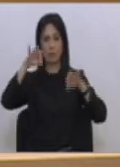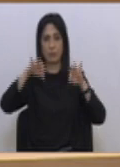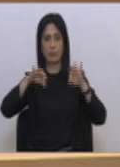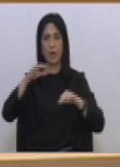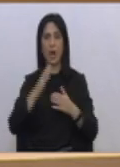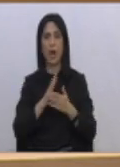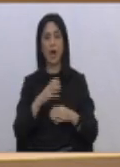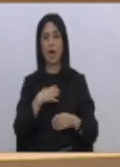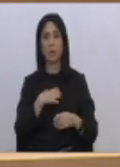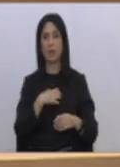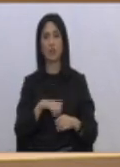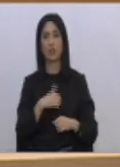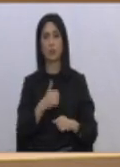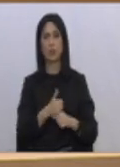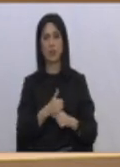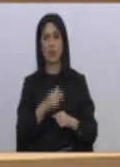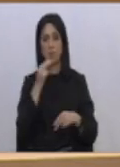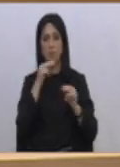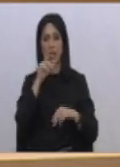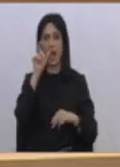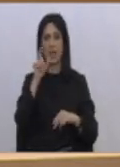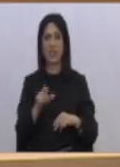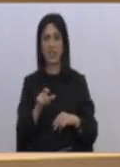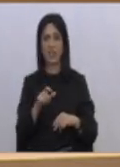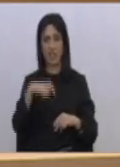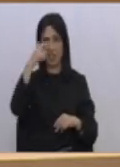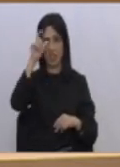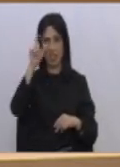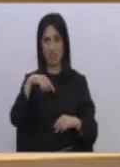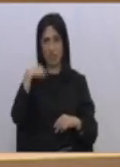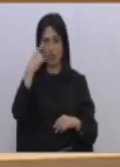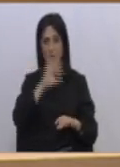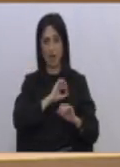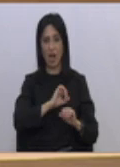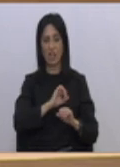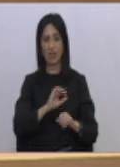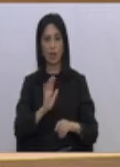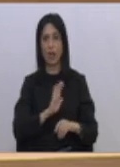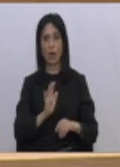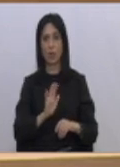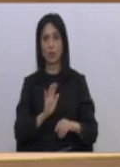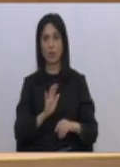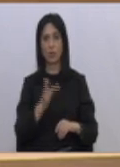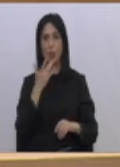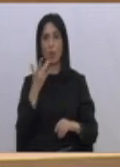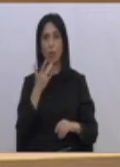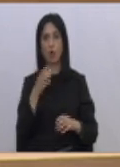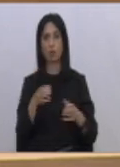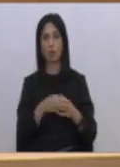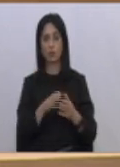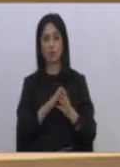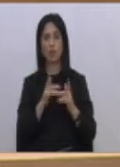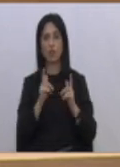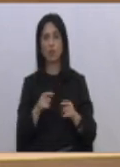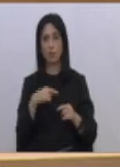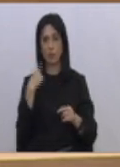არ არის რომ ქვეყნის მთავარი ბრალმდებელი ივანიშვილის პირადი ადვოკატი კი არ იყოს. პოლიტიკურ ჯგუფებს